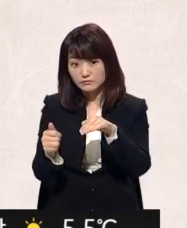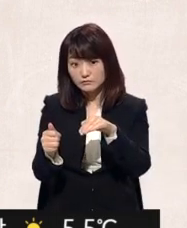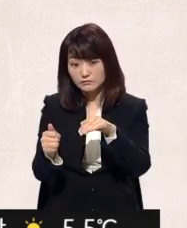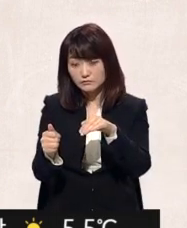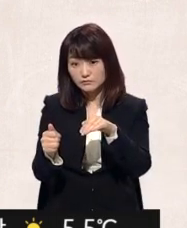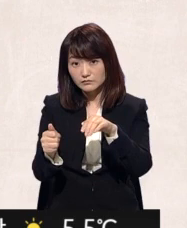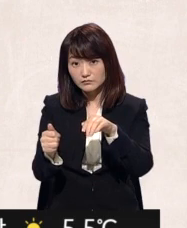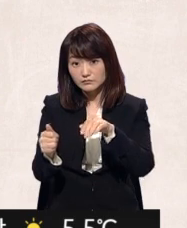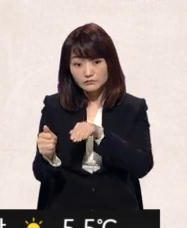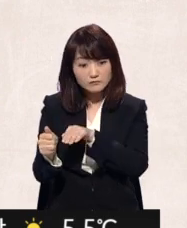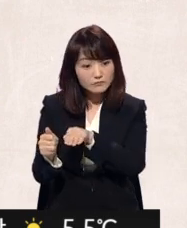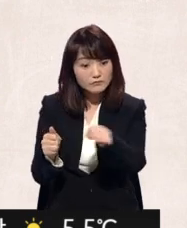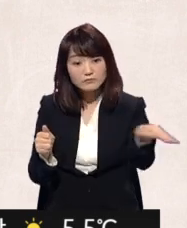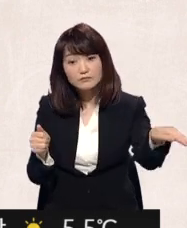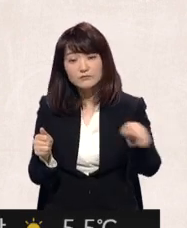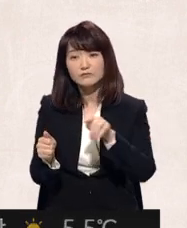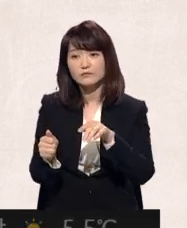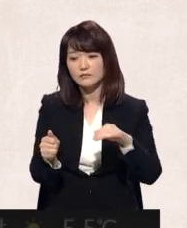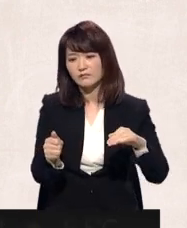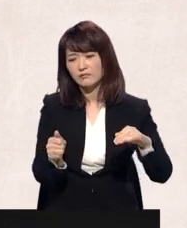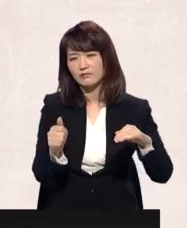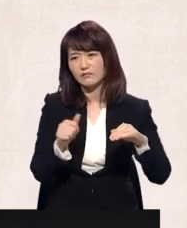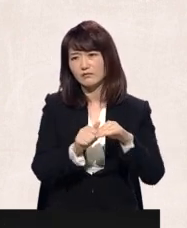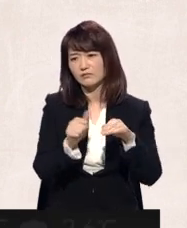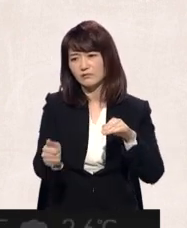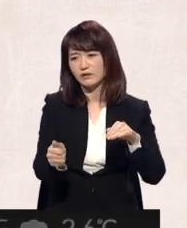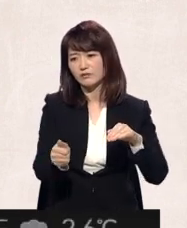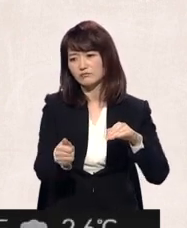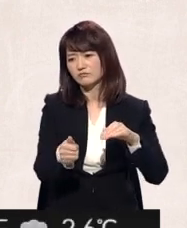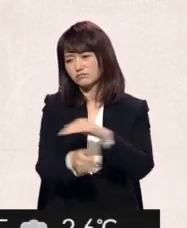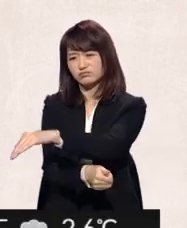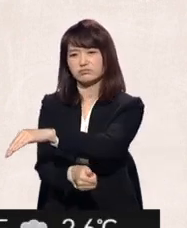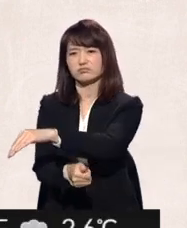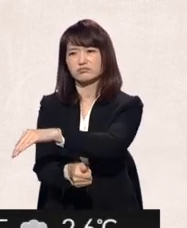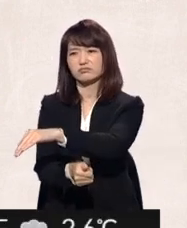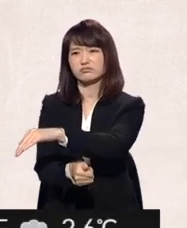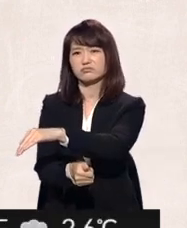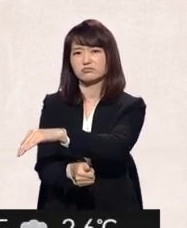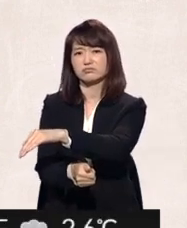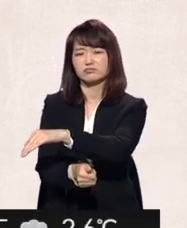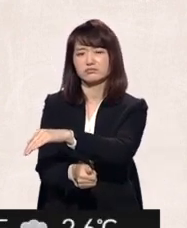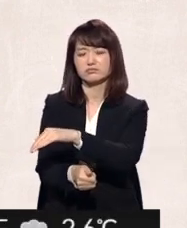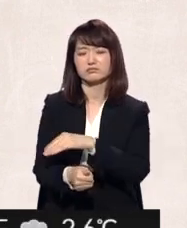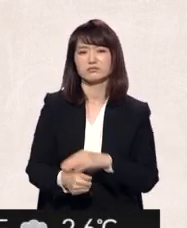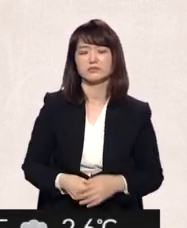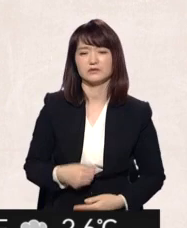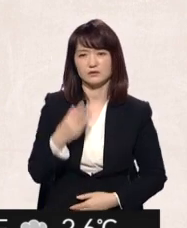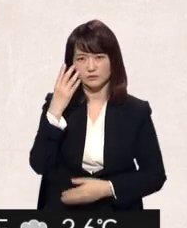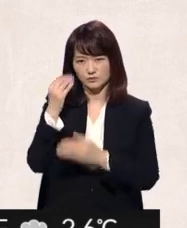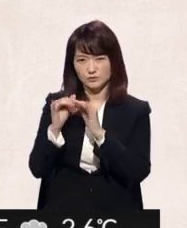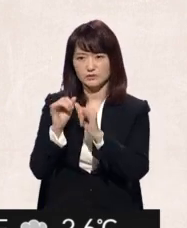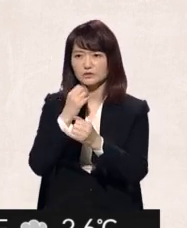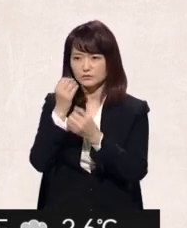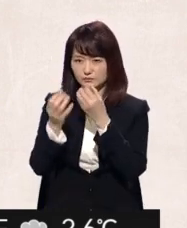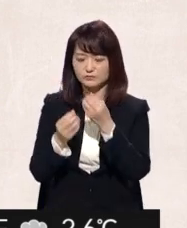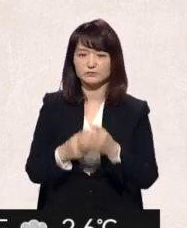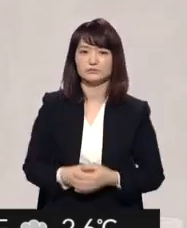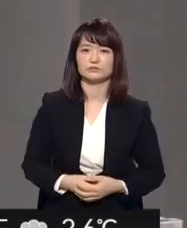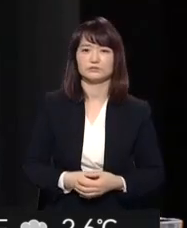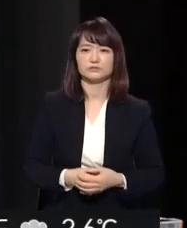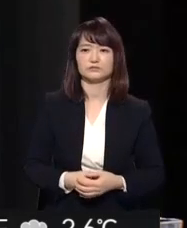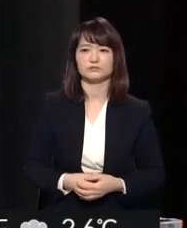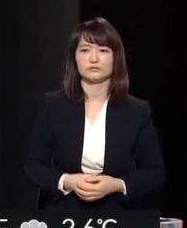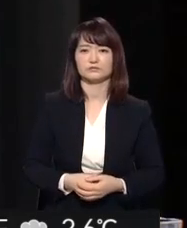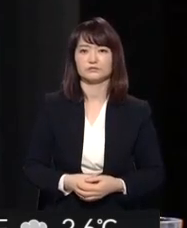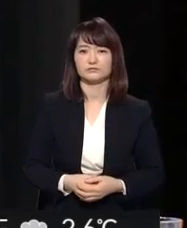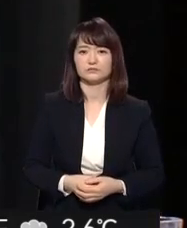출발하러 시도했고 그 아이를 넘어서 그냥 도주를 했다라고 그 목격자들의 진술은 그렇습니다 목격자 중 한